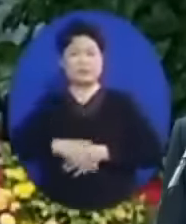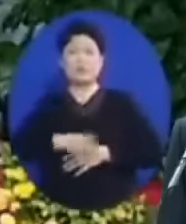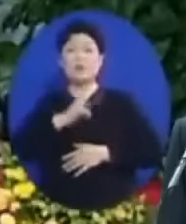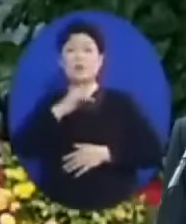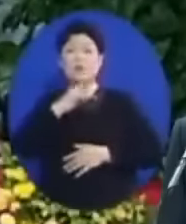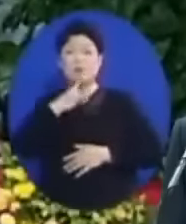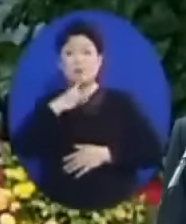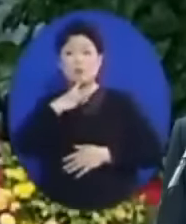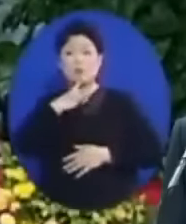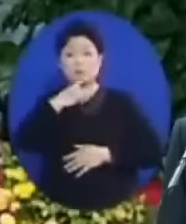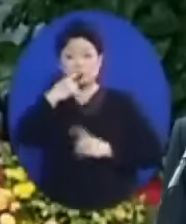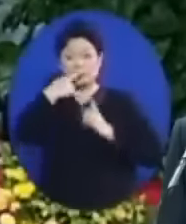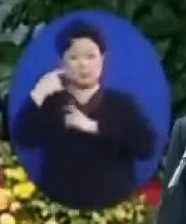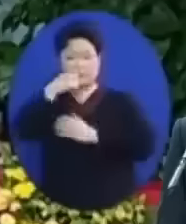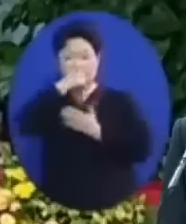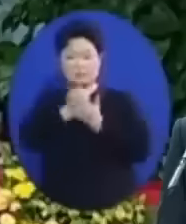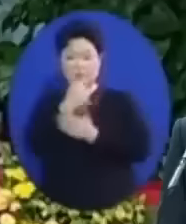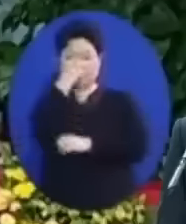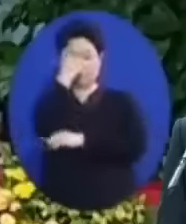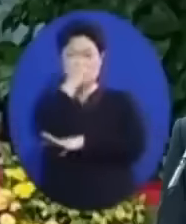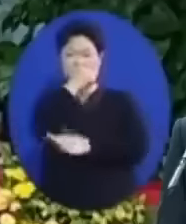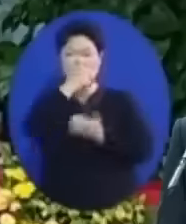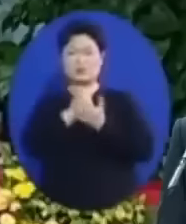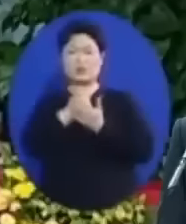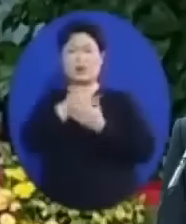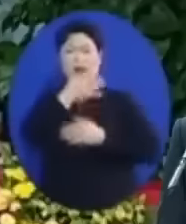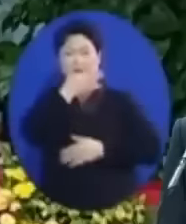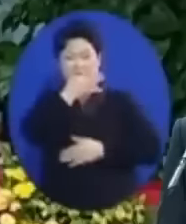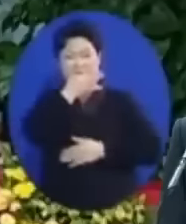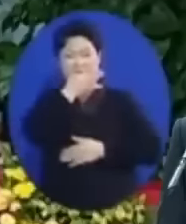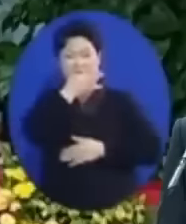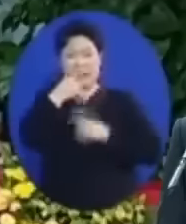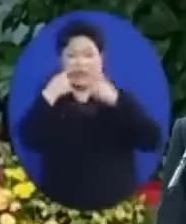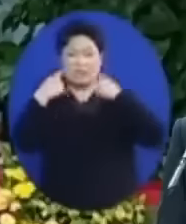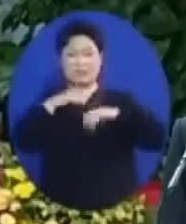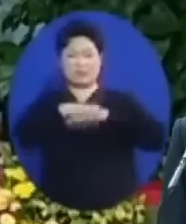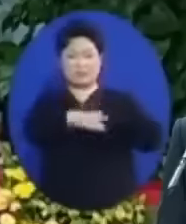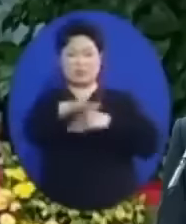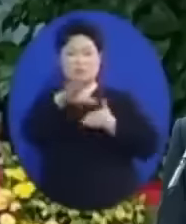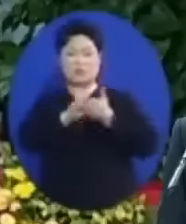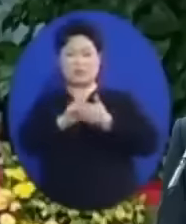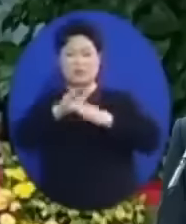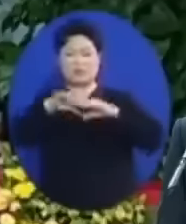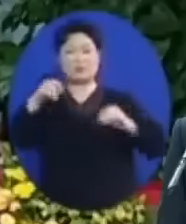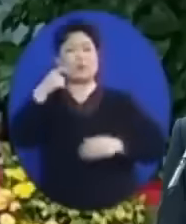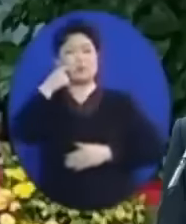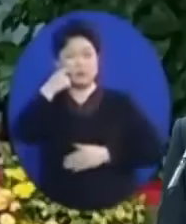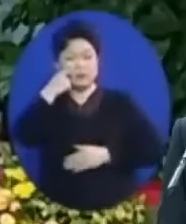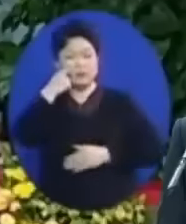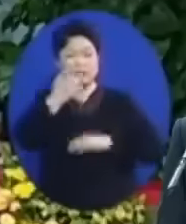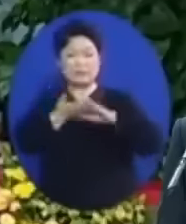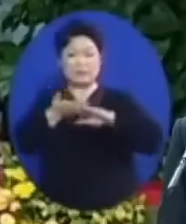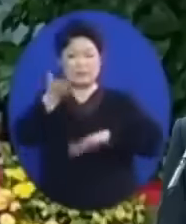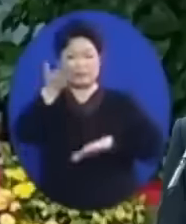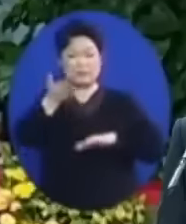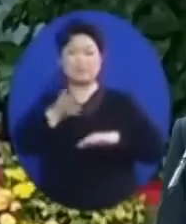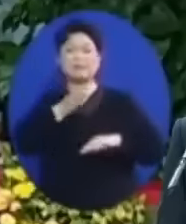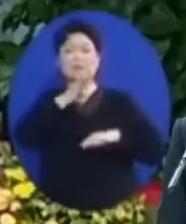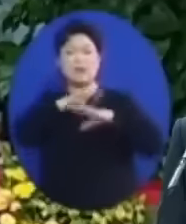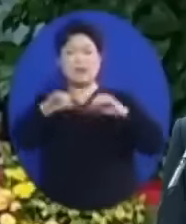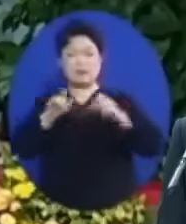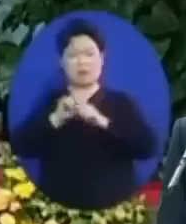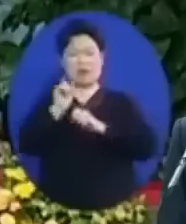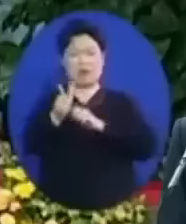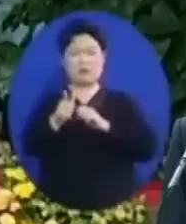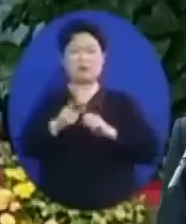오직 타락한 인간의 근본적인 죄와 탐욕과 이기주의를 해결하지 못하는 이상 해결은 아득하기만 한